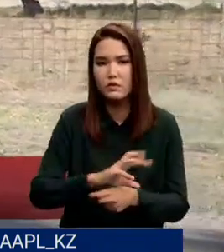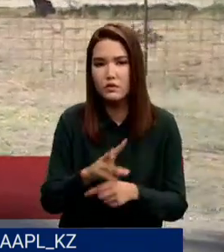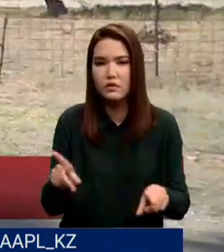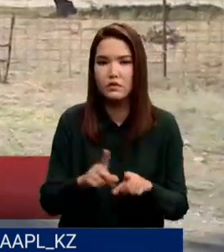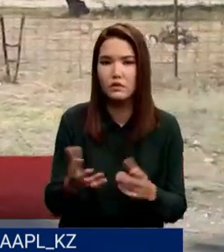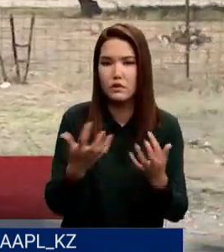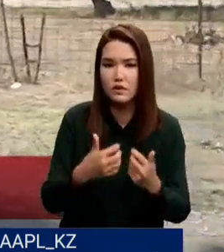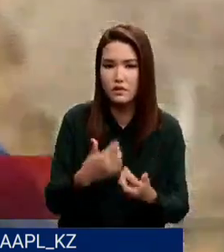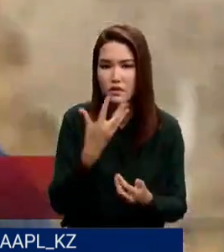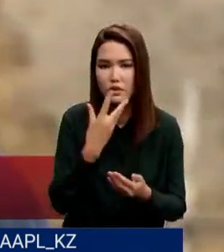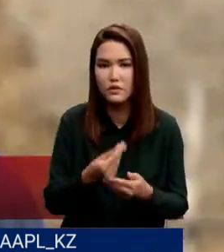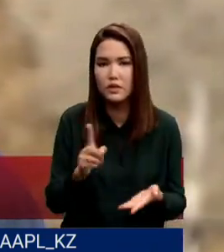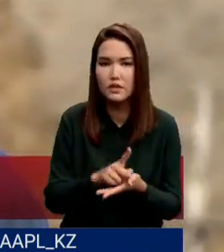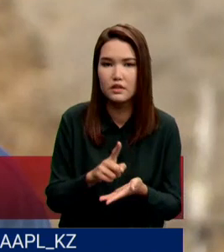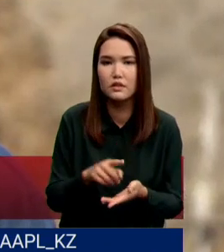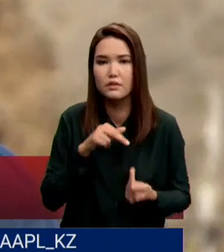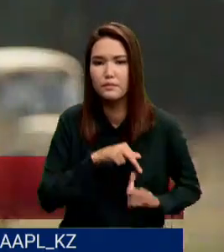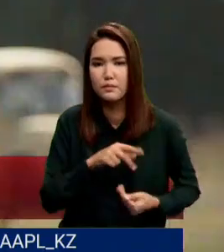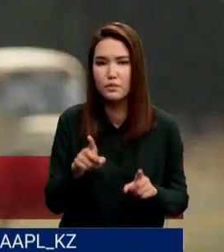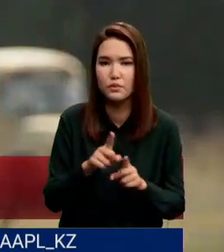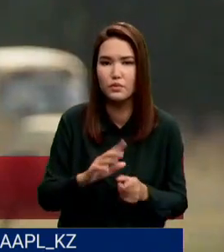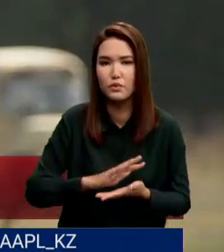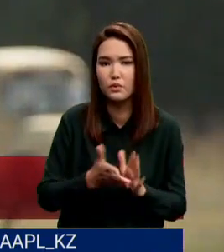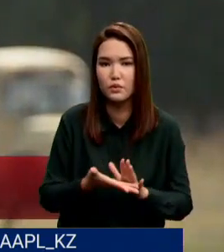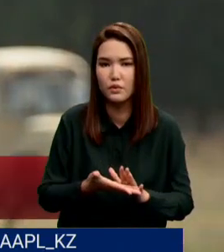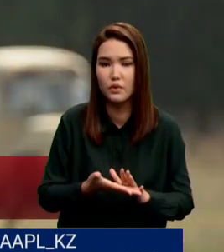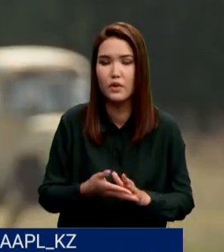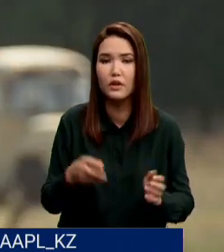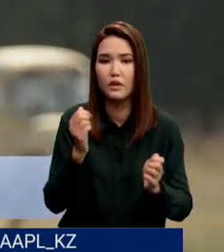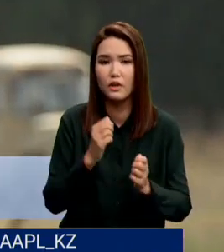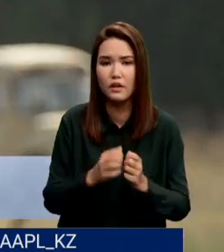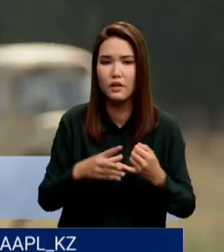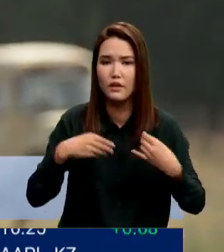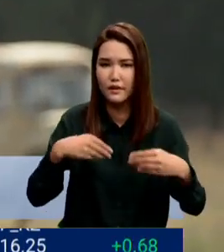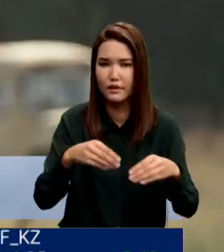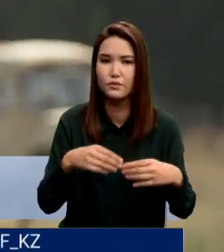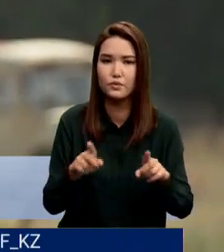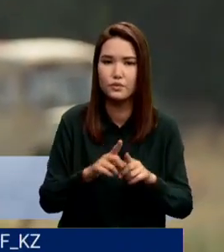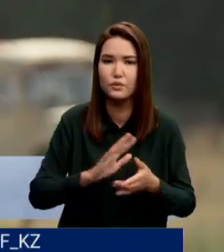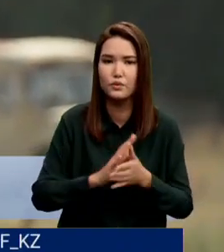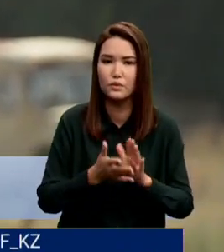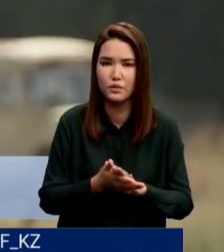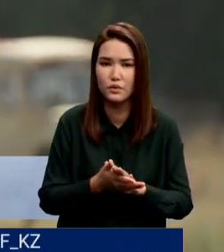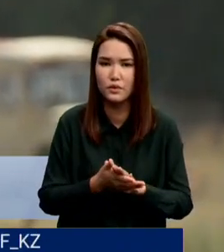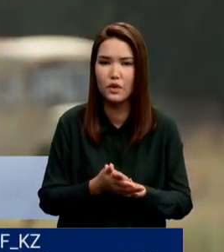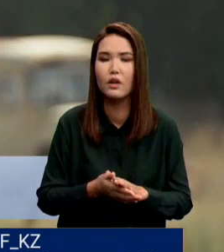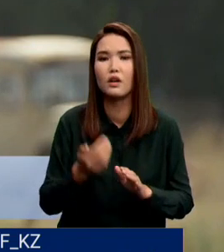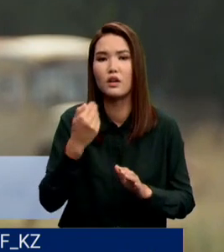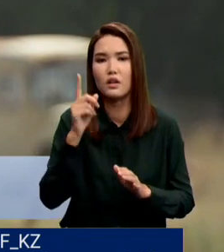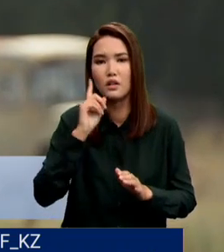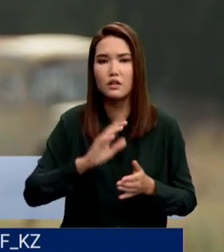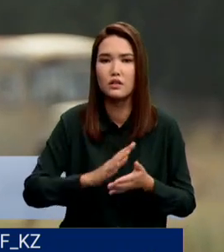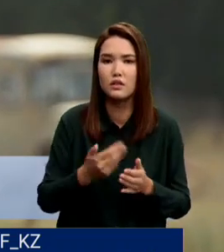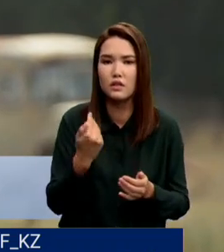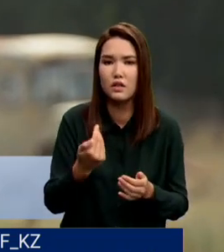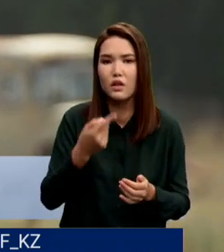жоқ. Жарықтың өзін көрші мемлекеттен алып отыр. Кішкене жел тұрса өшіп қалады, замка кетеді, Қырғызстан өшіріп тастайды. Одан кейін 2 күн свет